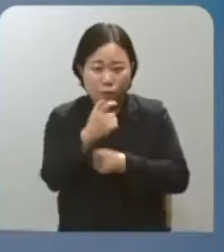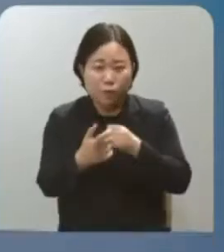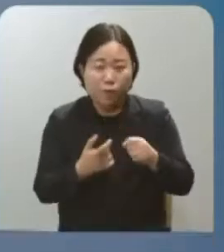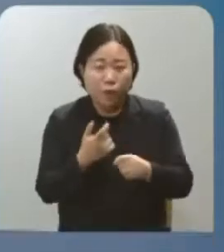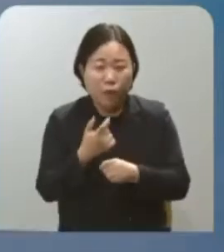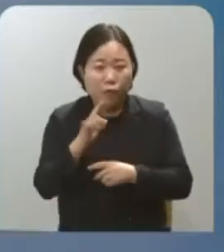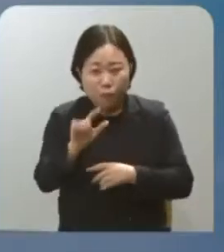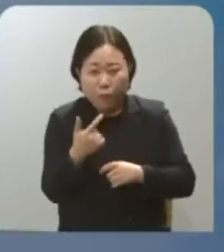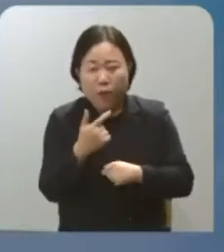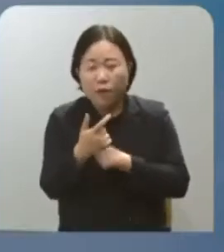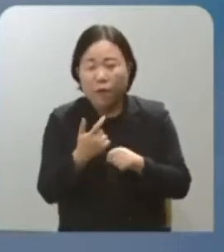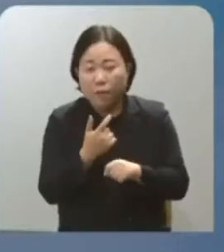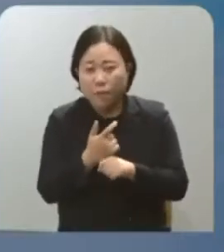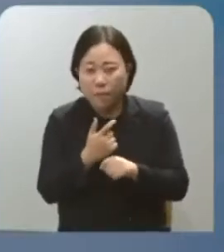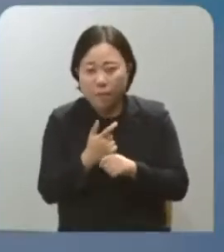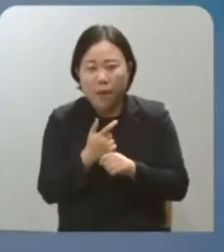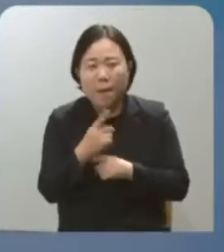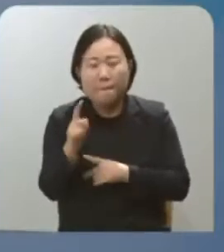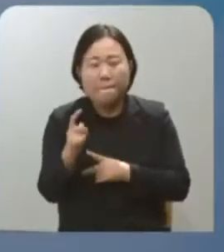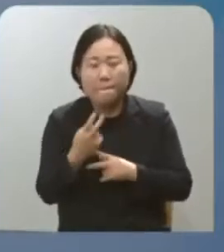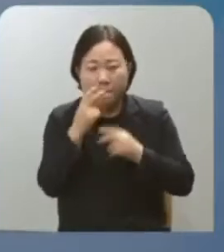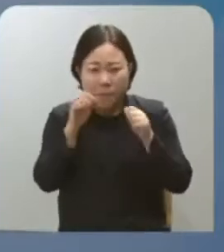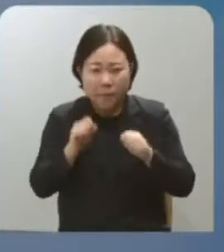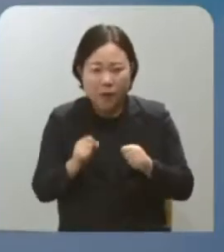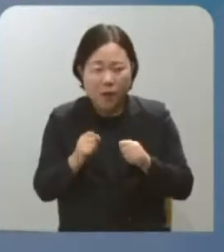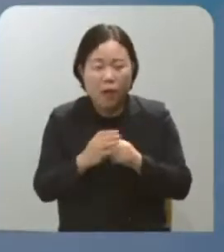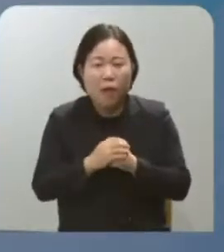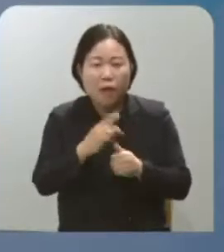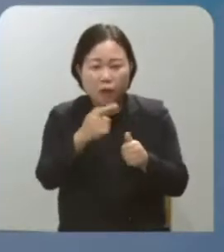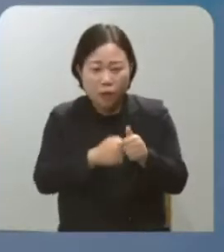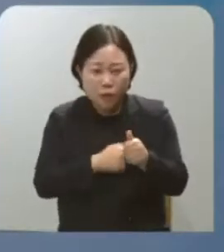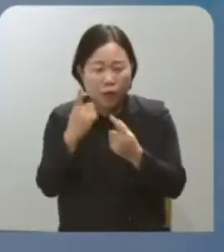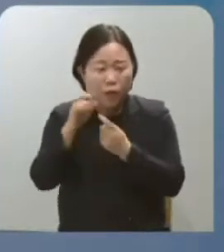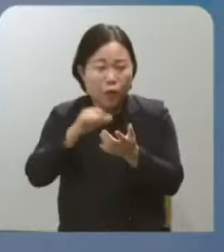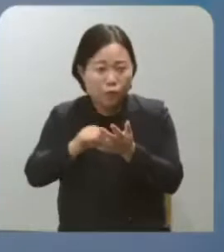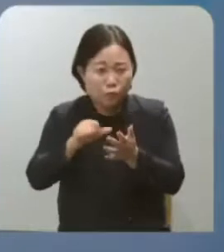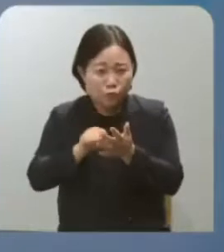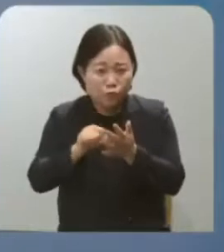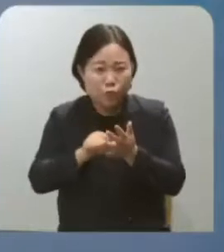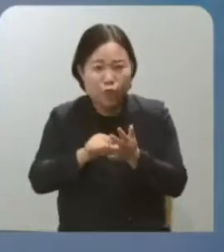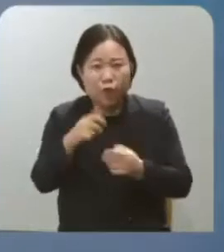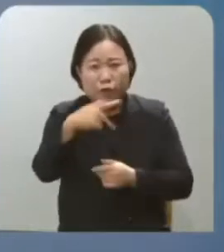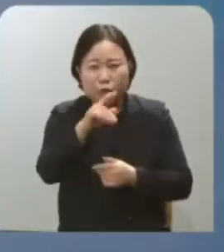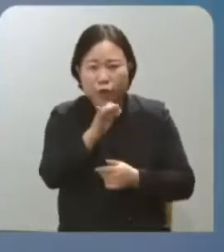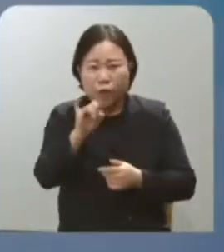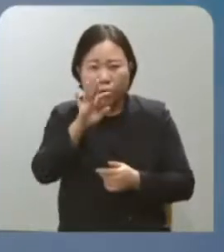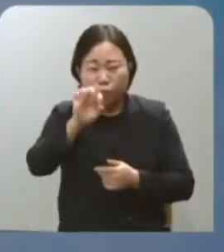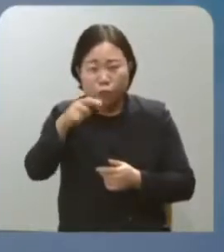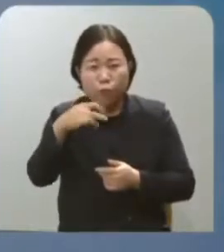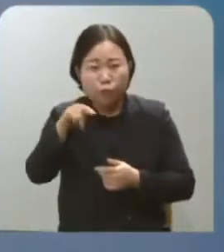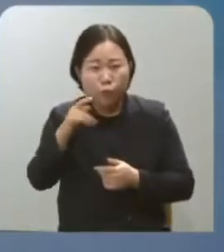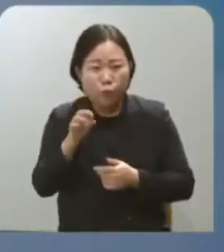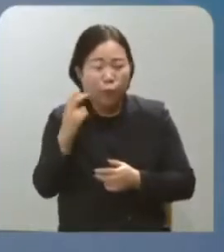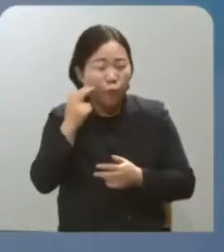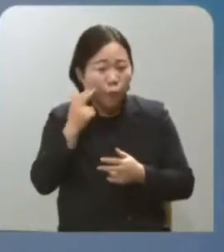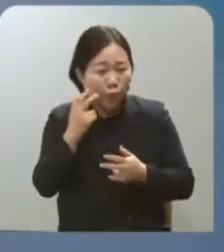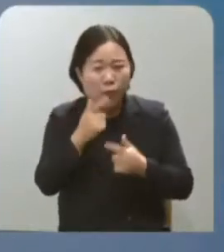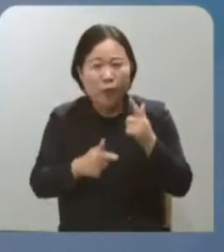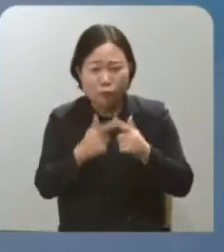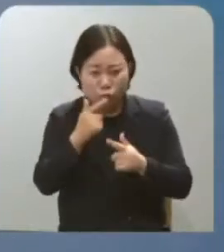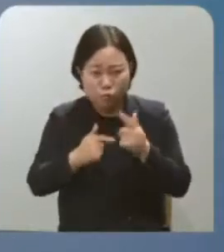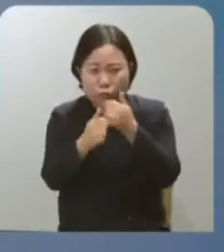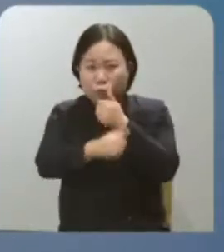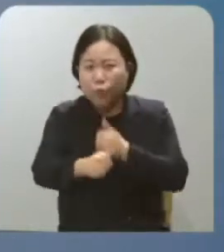600여 년을 버텨온 천연기념물인 속리산 정이품송 에 대를 이을 후계자 목 육성이 한창인데요 보은군 2